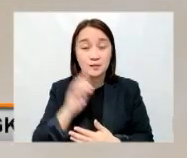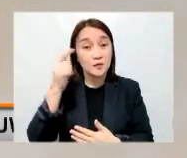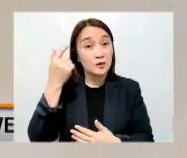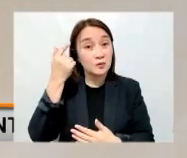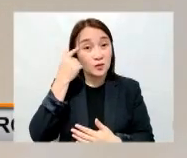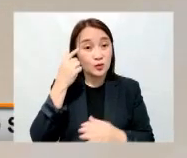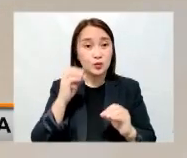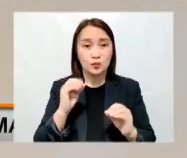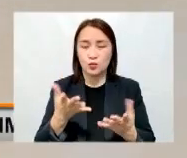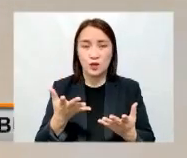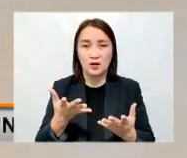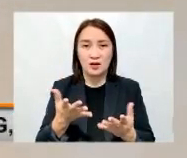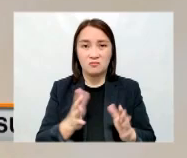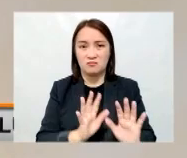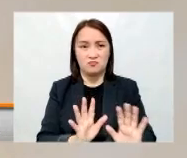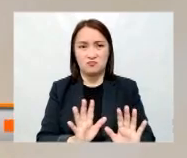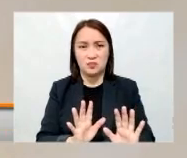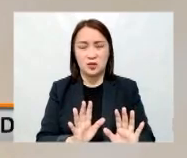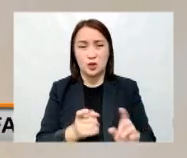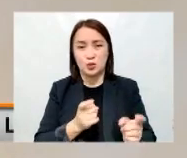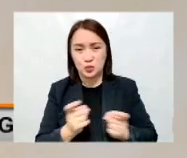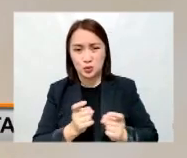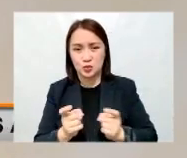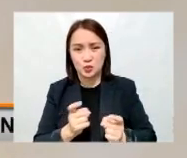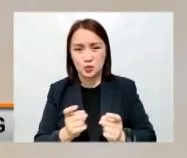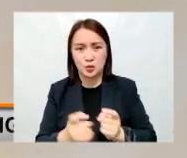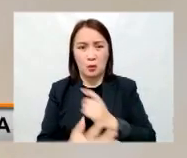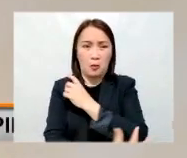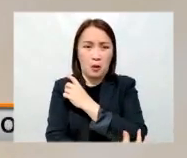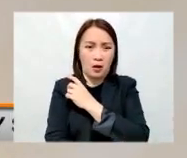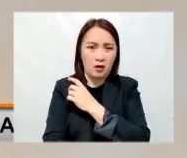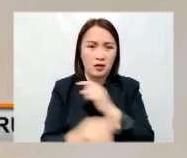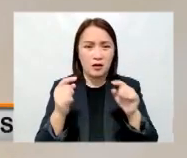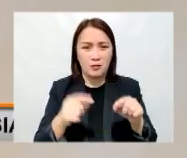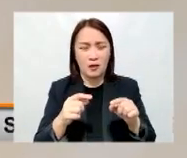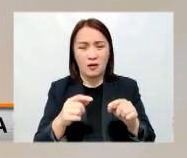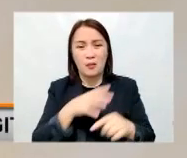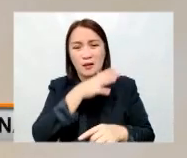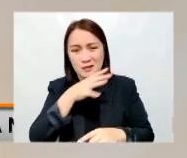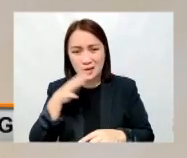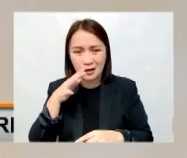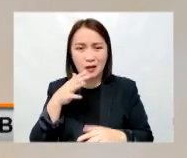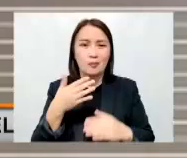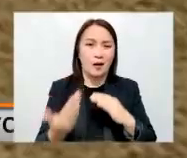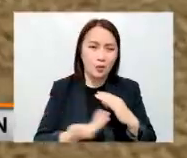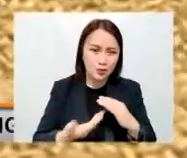sa pagdurusa, sa paghihirap, sa kapariwaraan ng mga magsasaka, ng mga consumer at ng buong